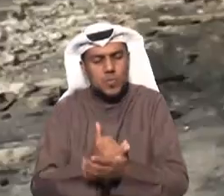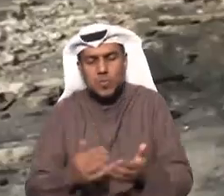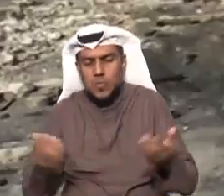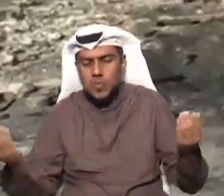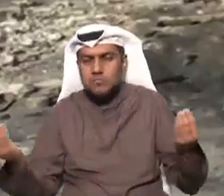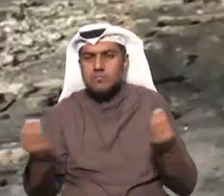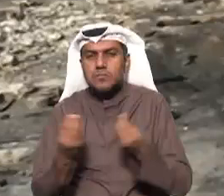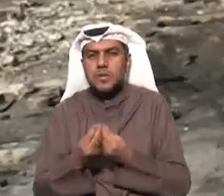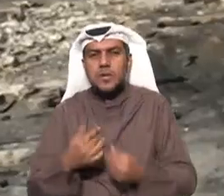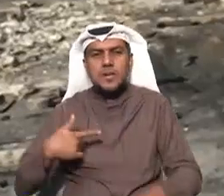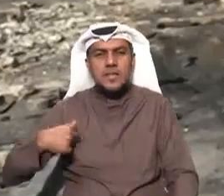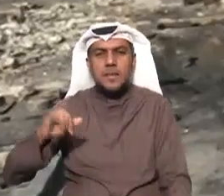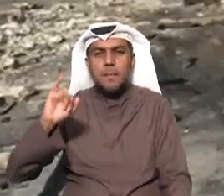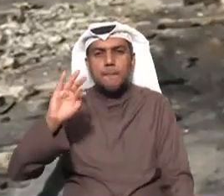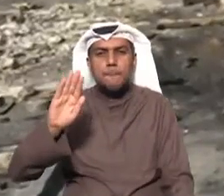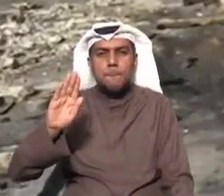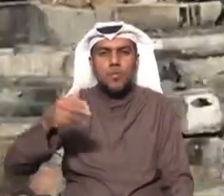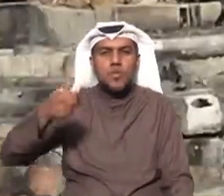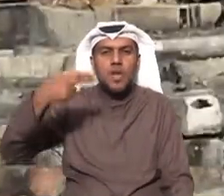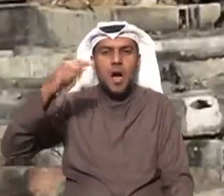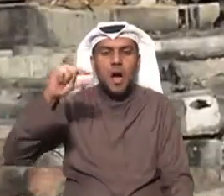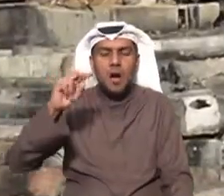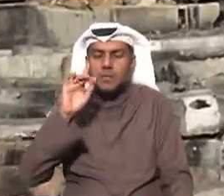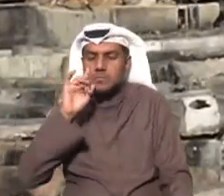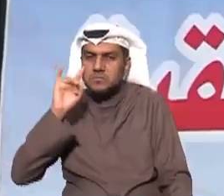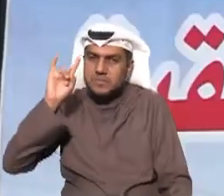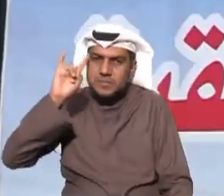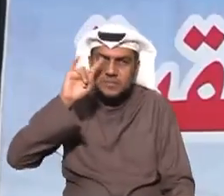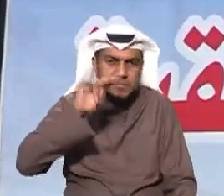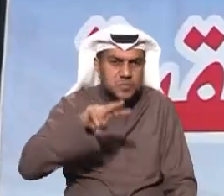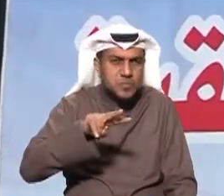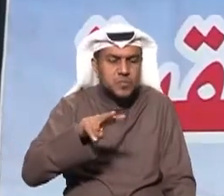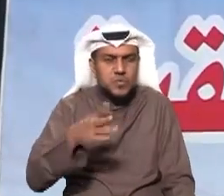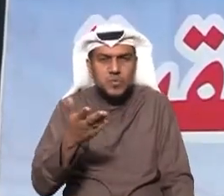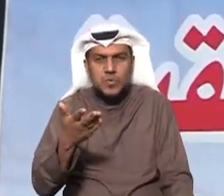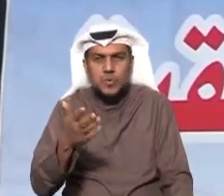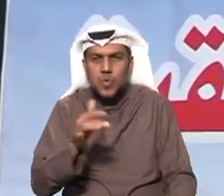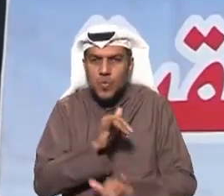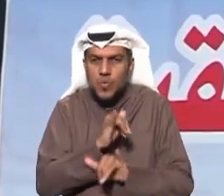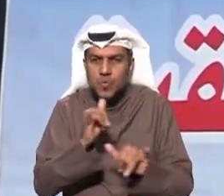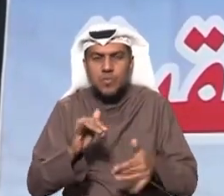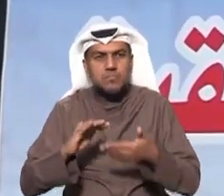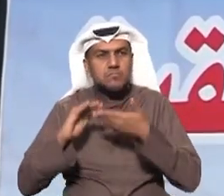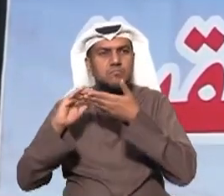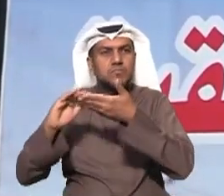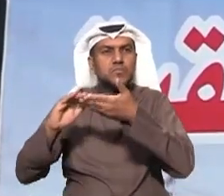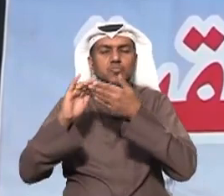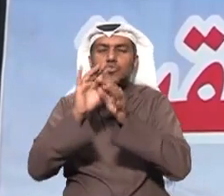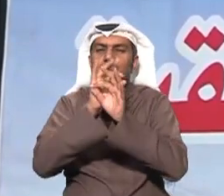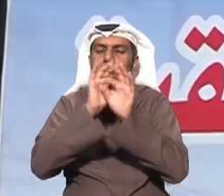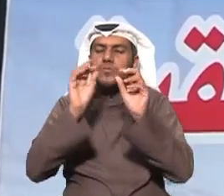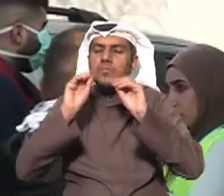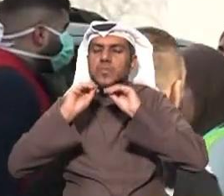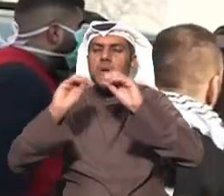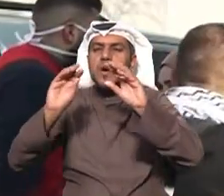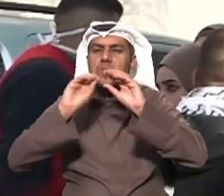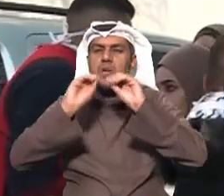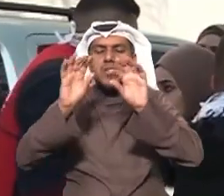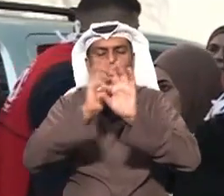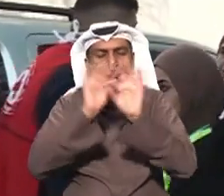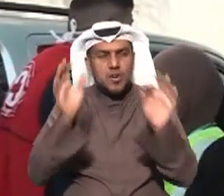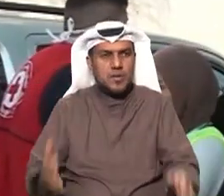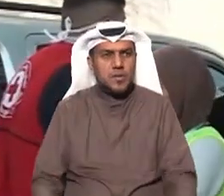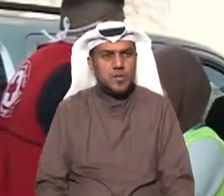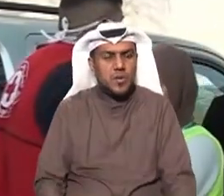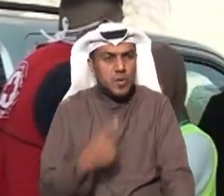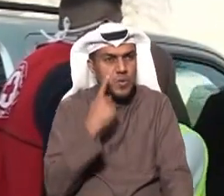العنزي بزيارة المخيم وتفقد حال أهله المشردين وتقديم كافة أنواع الدعم والمساعدة، فضلا عن